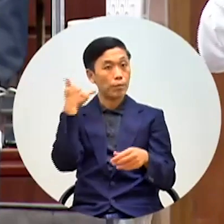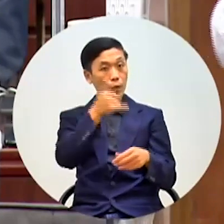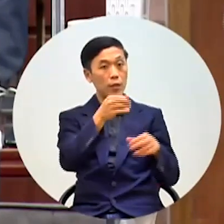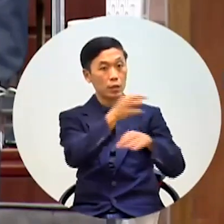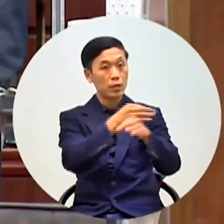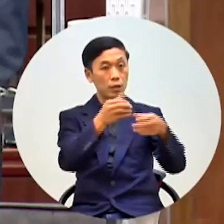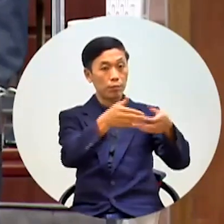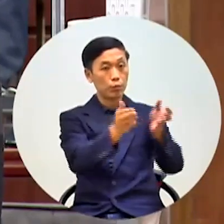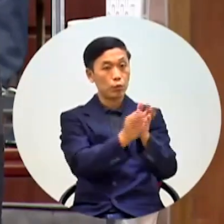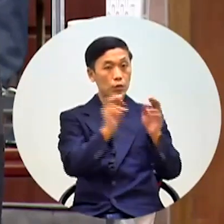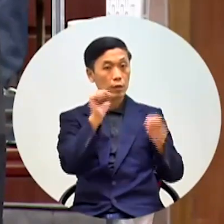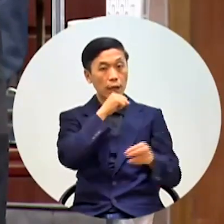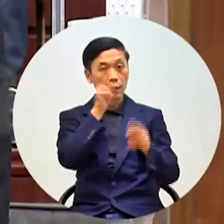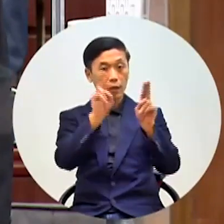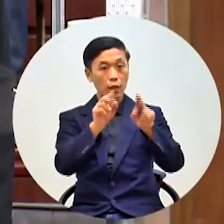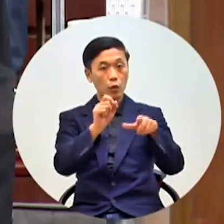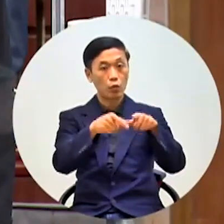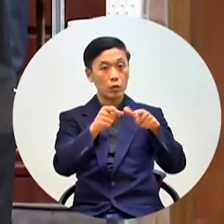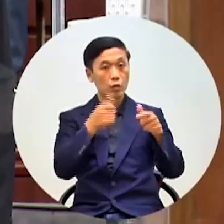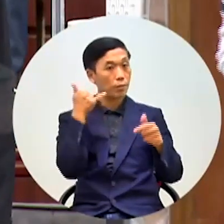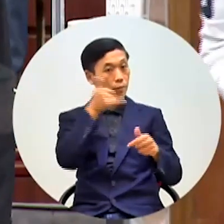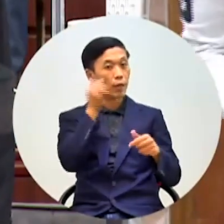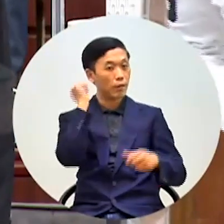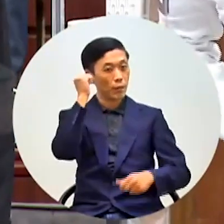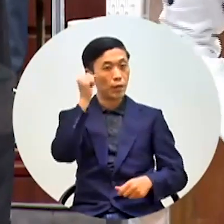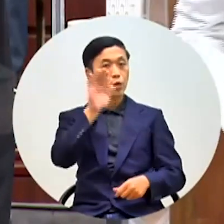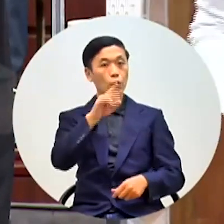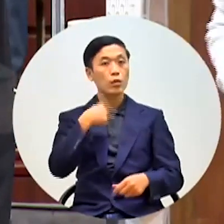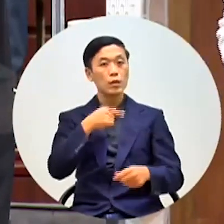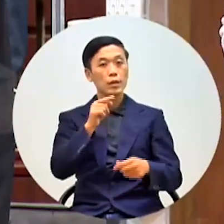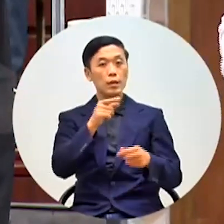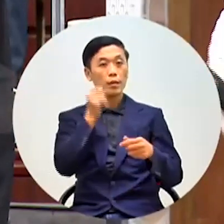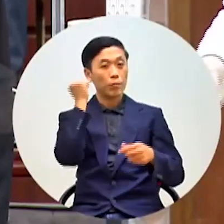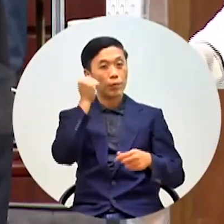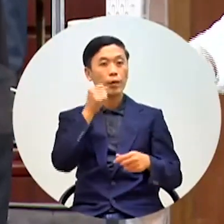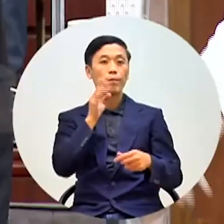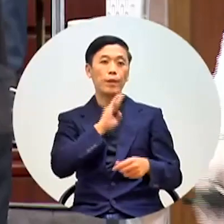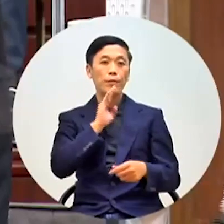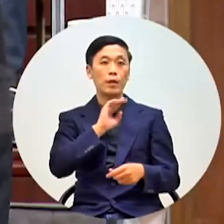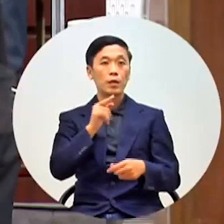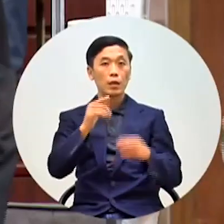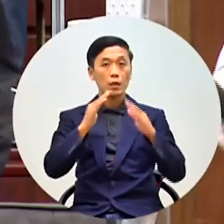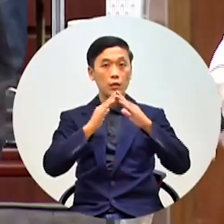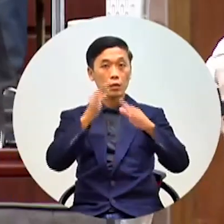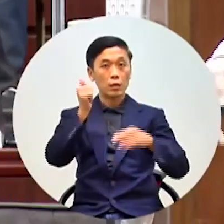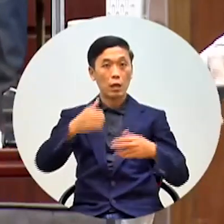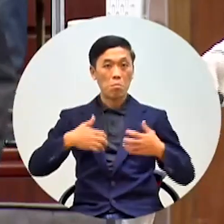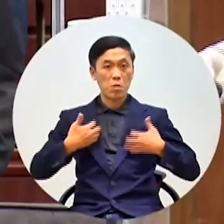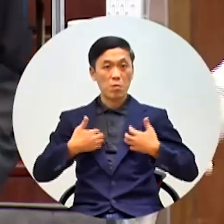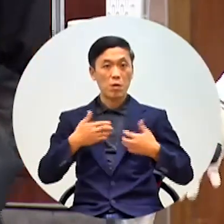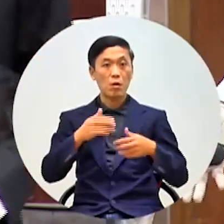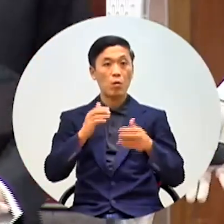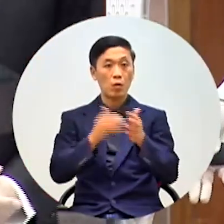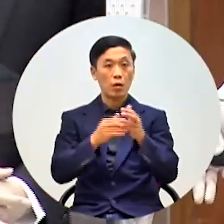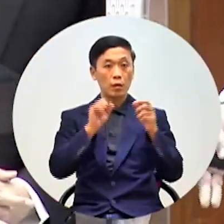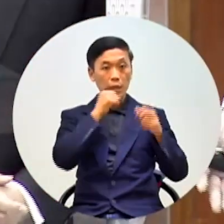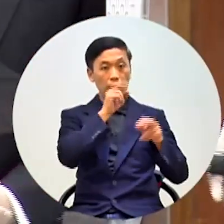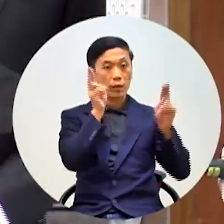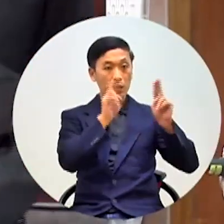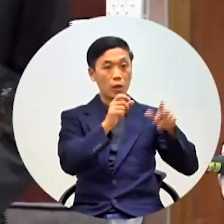议完，但没有用嘛，没卵用嘛，我叫起来嘛。 先停电，最慢。 市长震怒发电嘛，台电照样不理